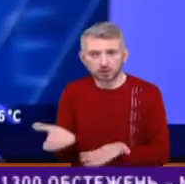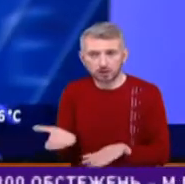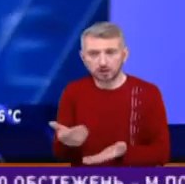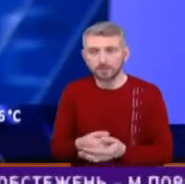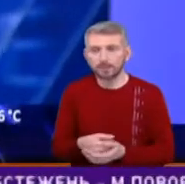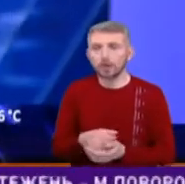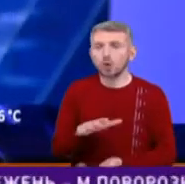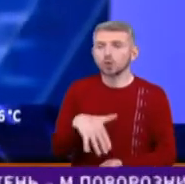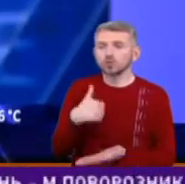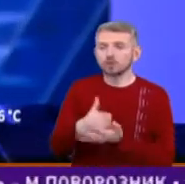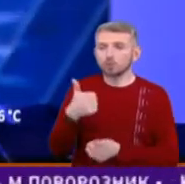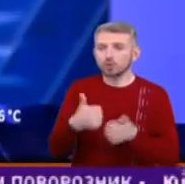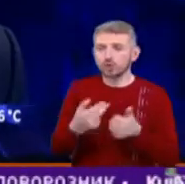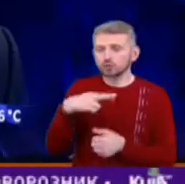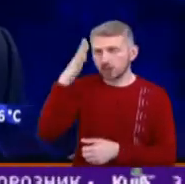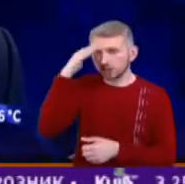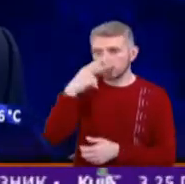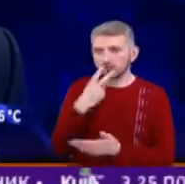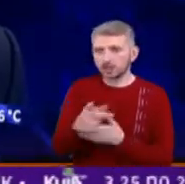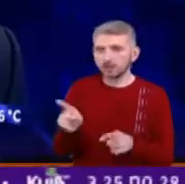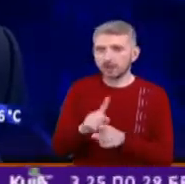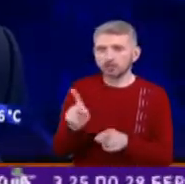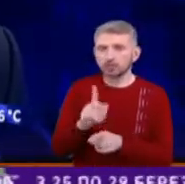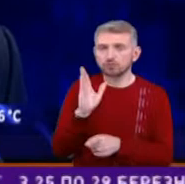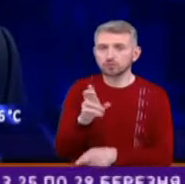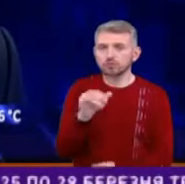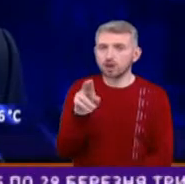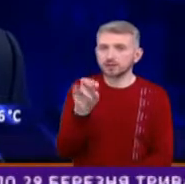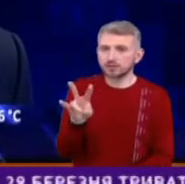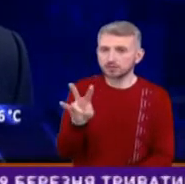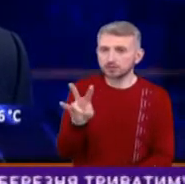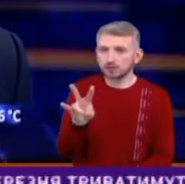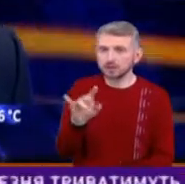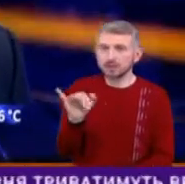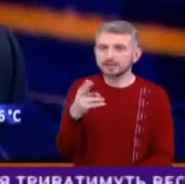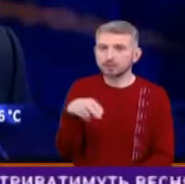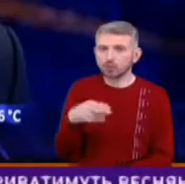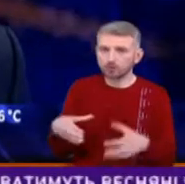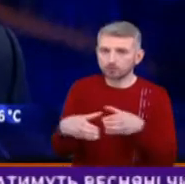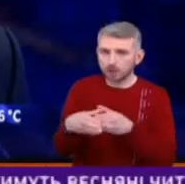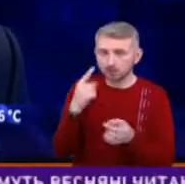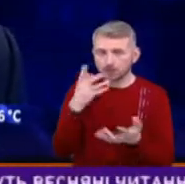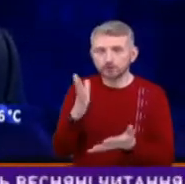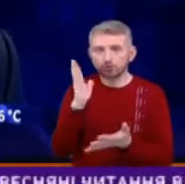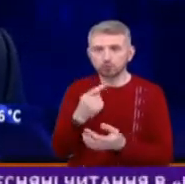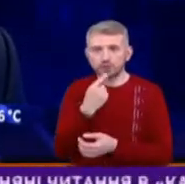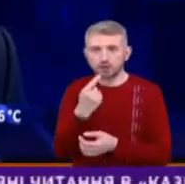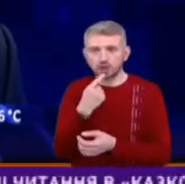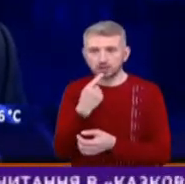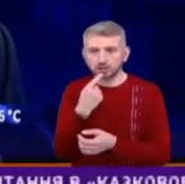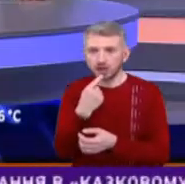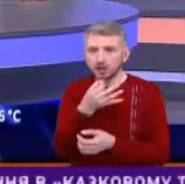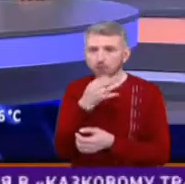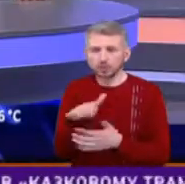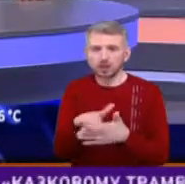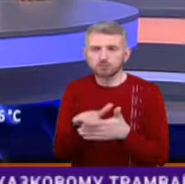головним конкурентом для Трампа виглядає так, що стане Байден. Байден з Демократичної партії. І очевидно, що будуть намагатися витягти будь-які